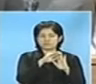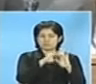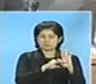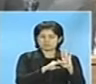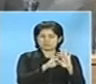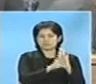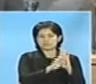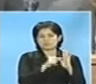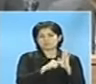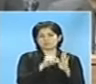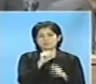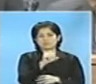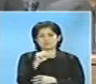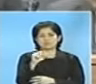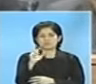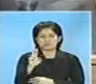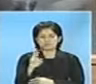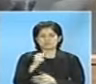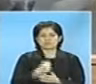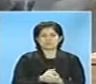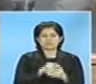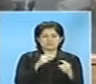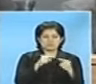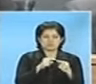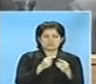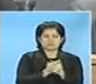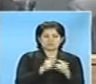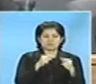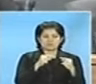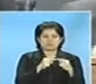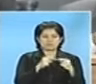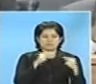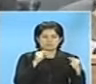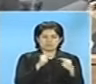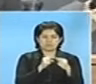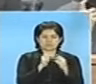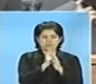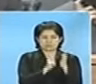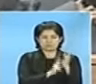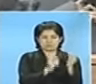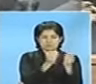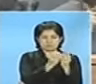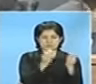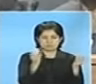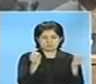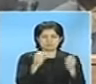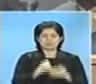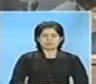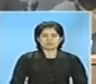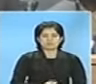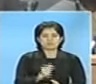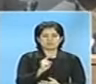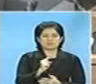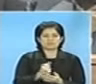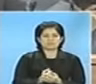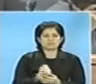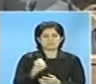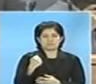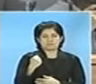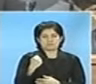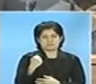เสร็จจะขัดหรือชอบด้วยรัฐธรรมนูญหรือไม่หาได้เป็นอำนาจของศาลรัฐธรรมนู